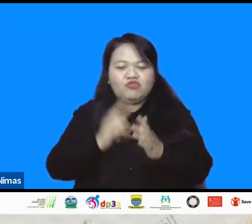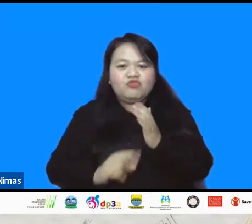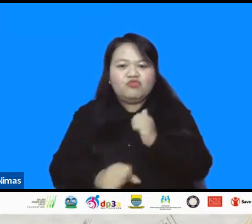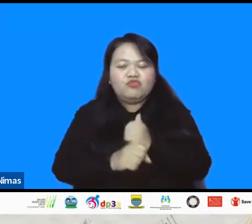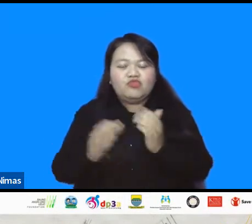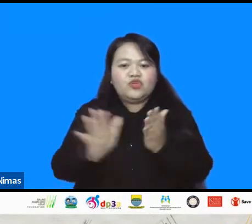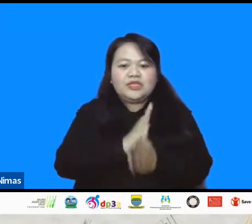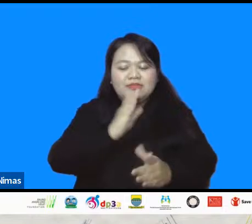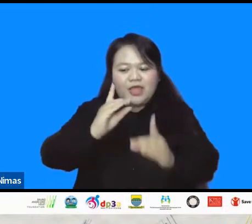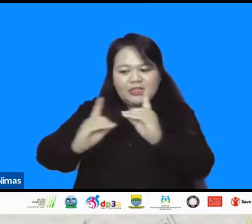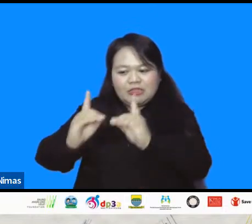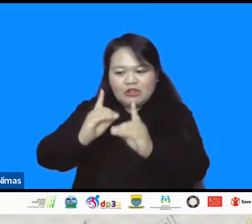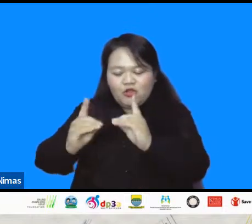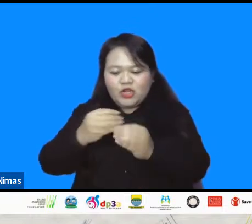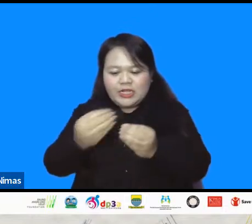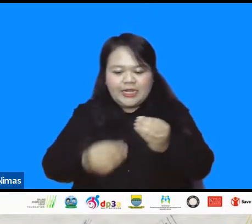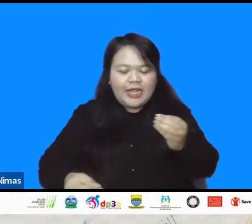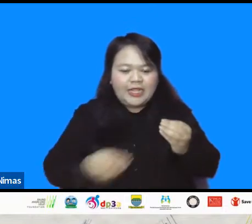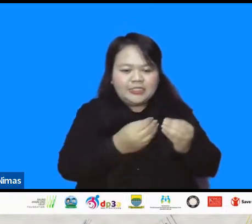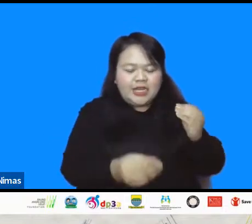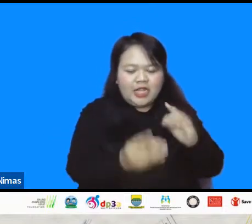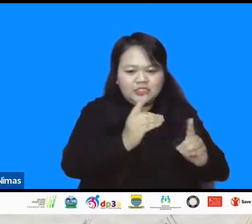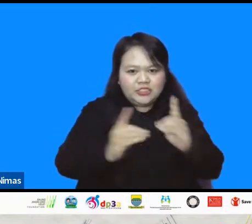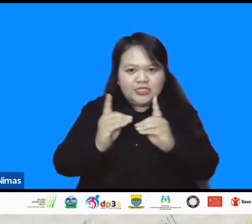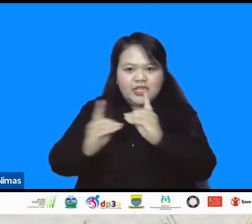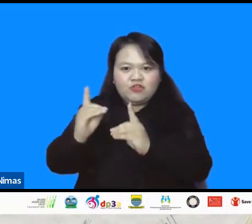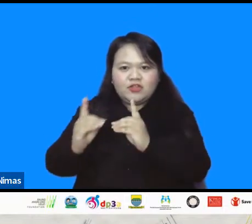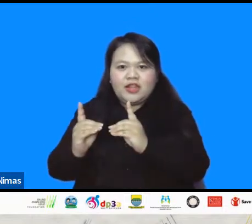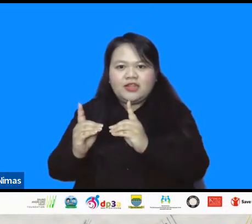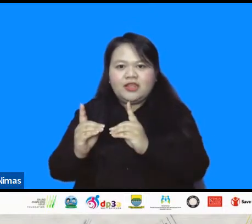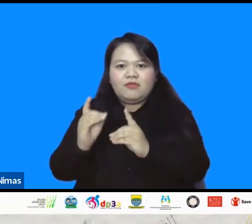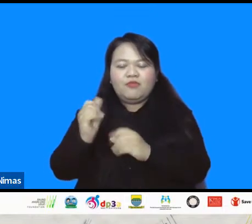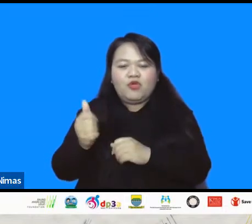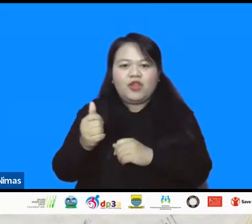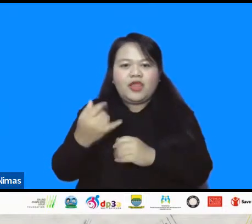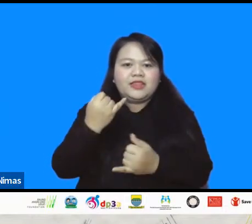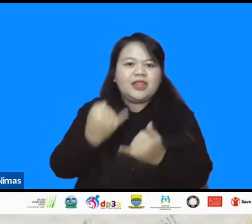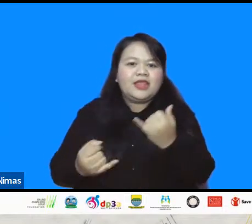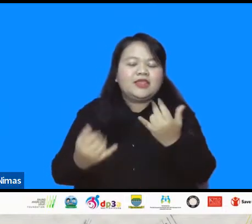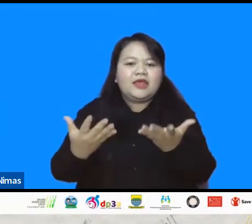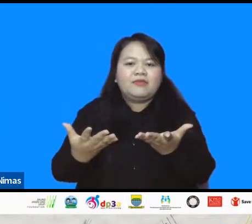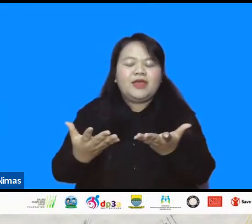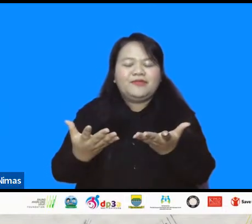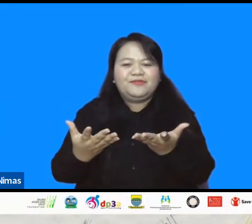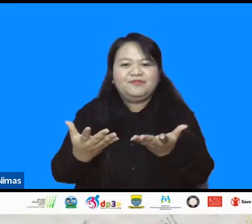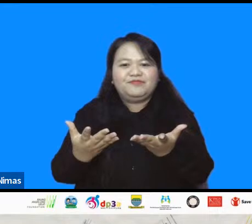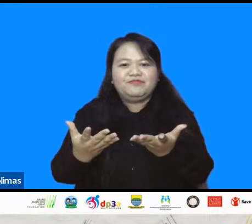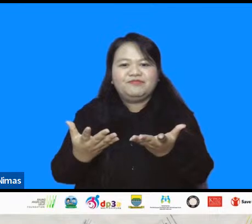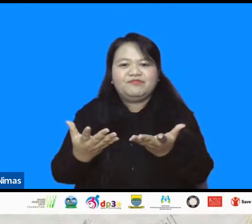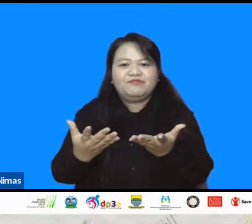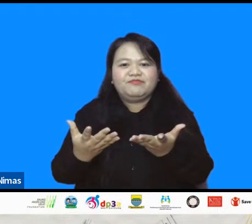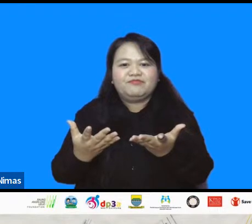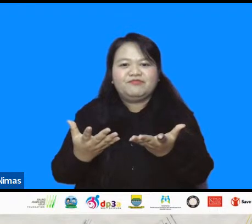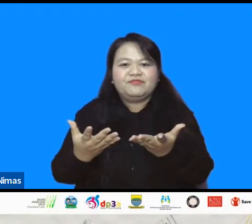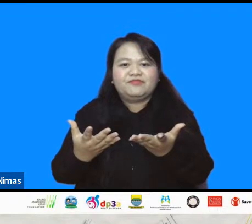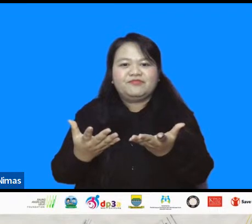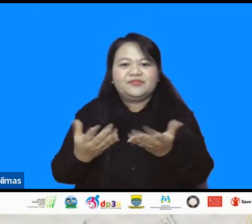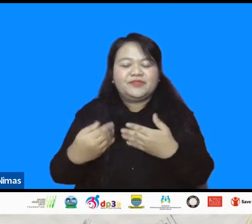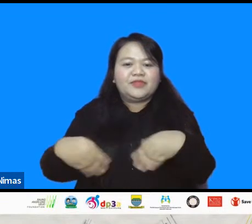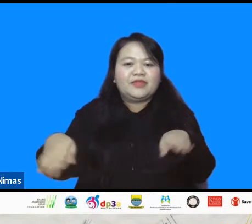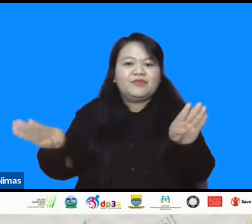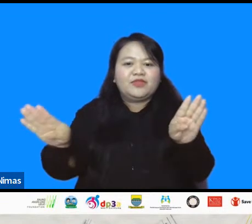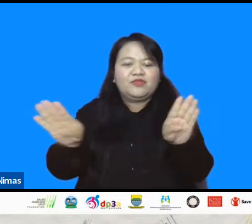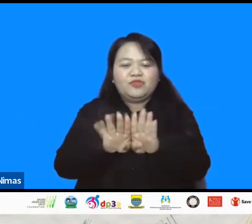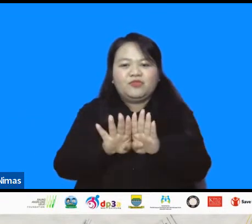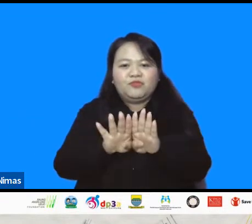untuk dialog antar generasi hari ini. Nah, boleh nih Bun, terakhir eh, penutup